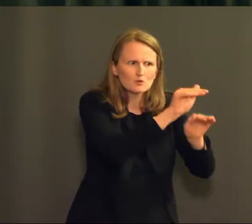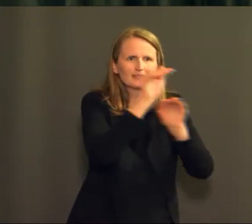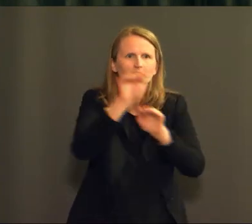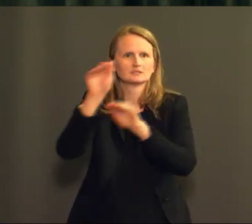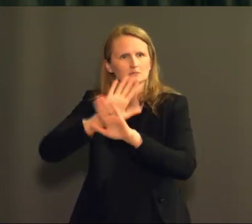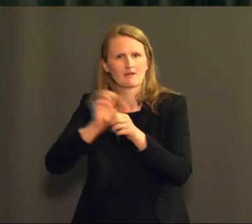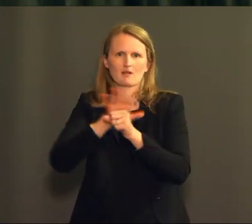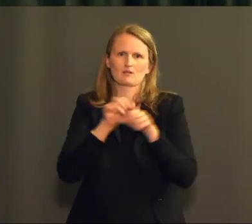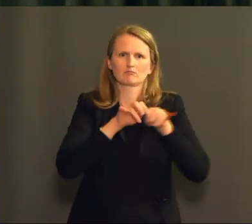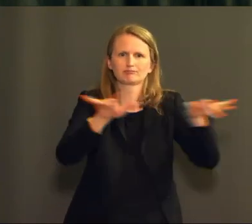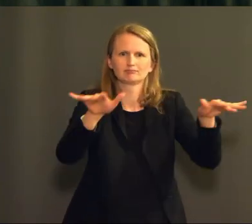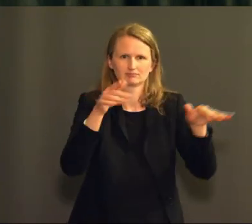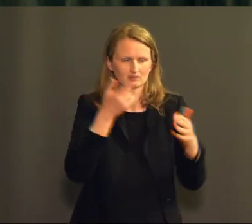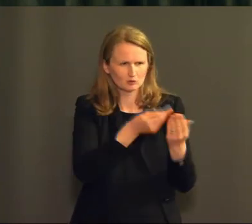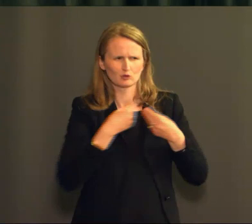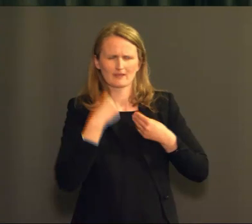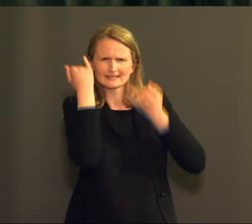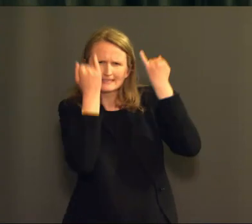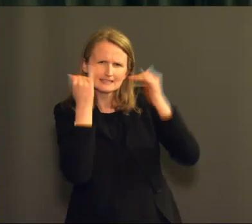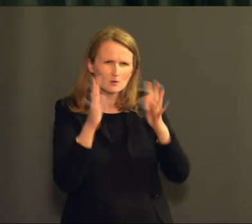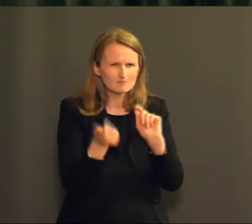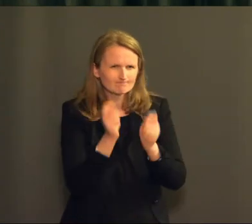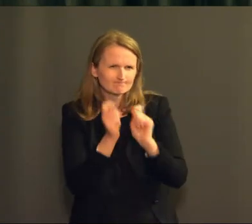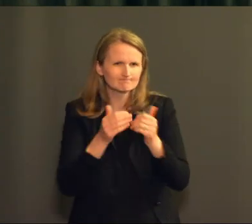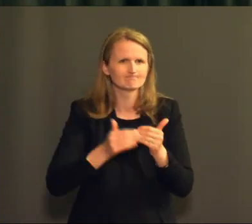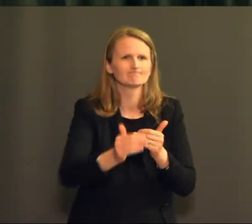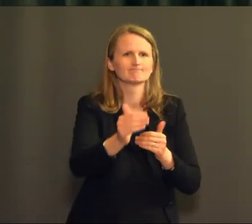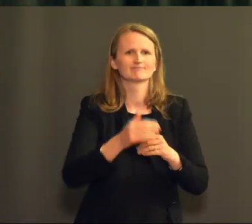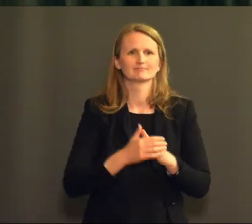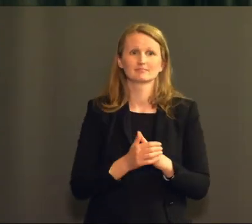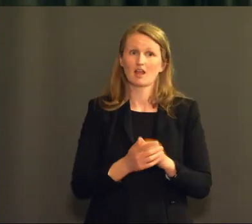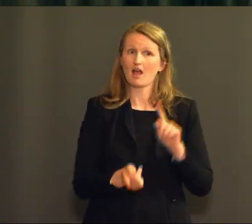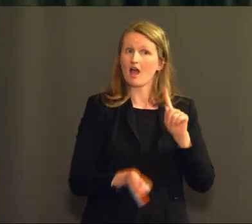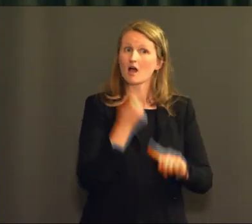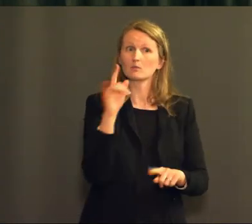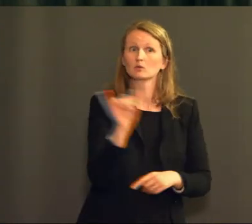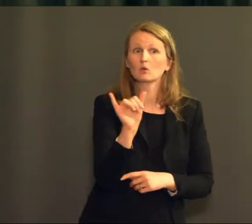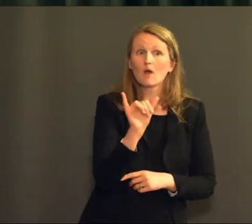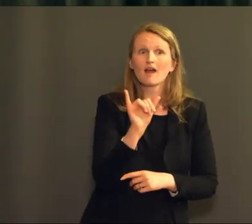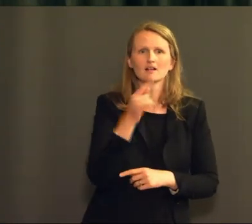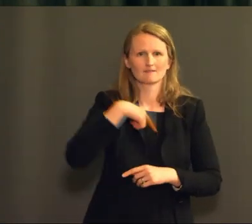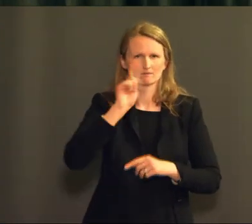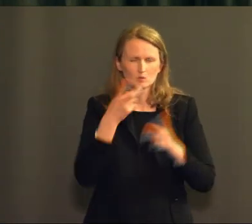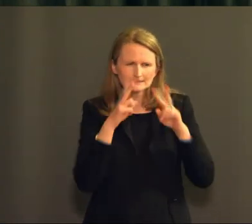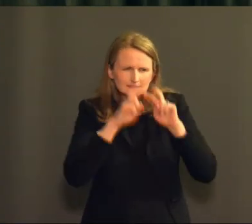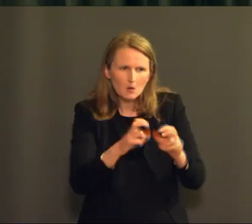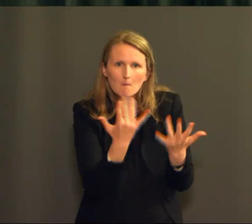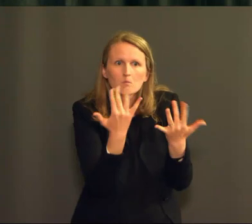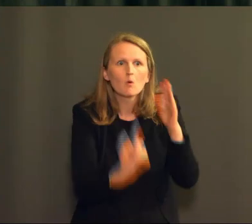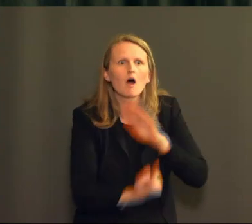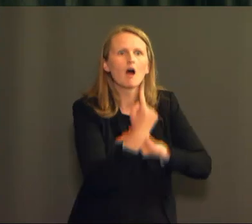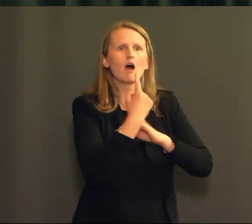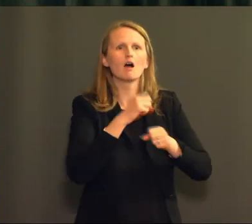important, comme vous l'avez vu, d'identifier des causes spécifiques derrière des taux de contamination plus élevés dans certains secteurs et de